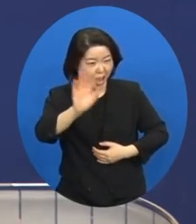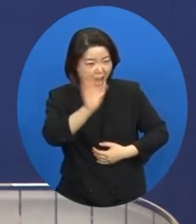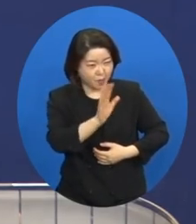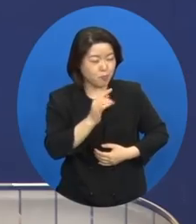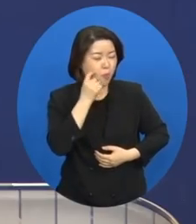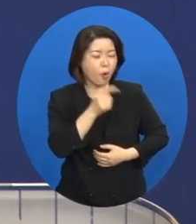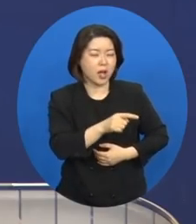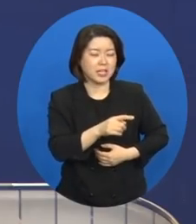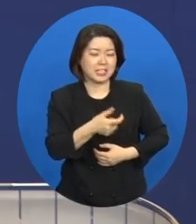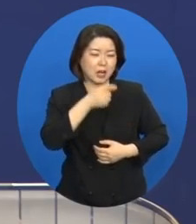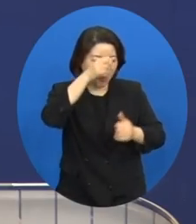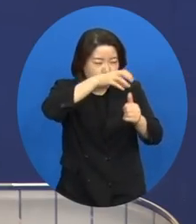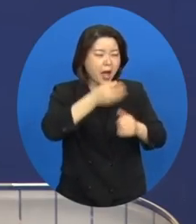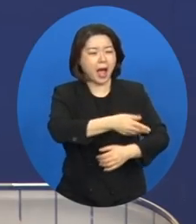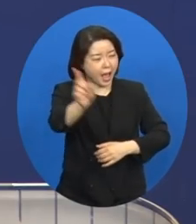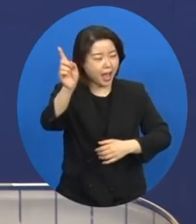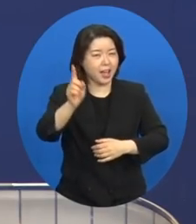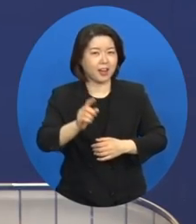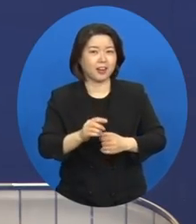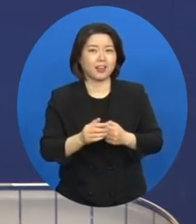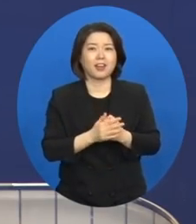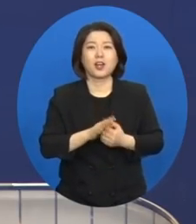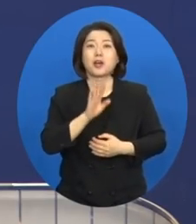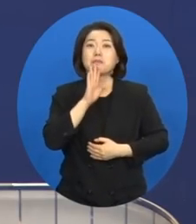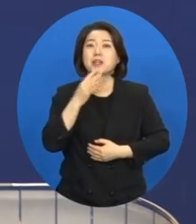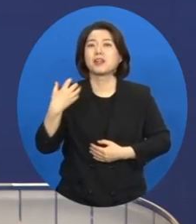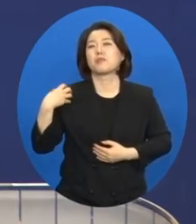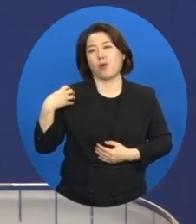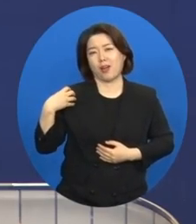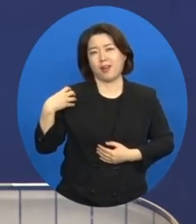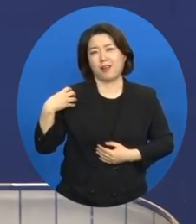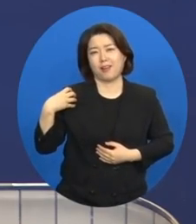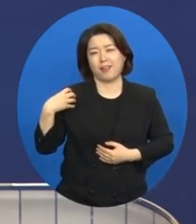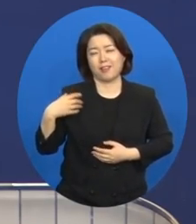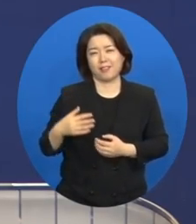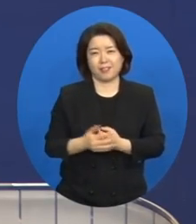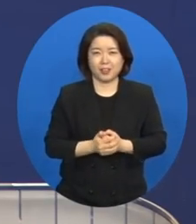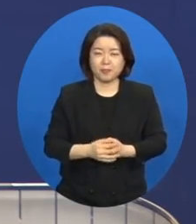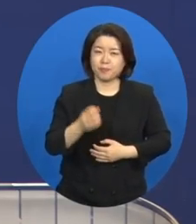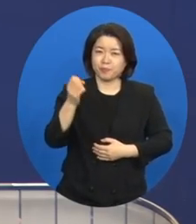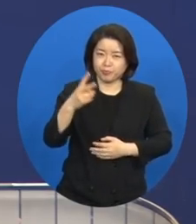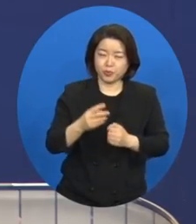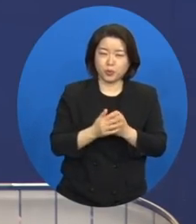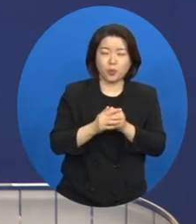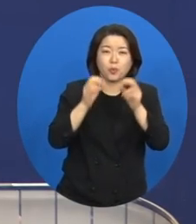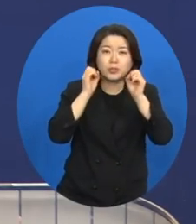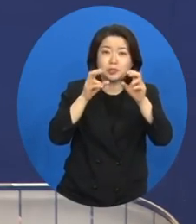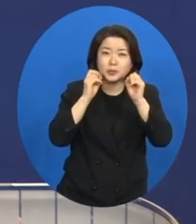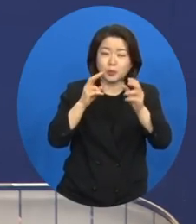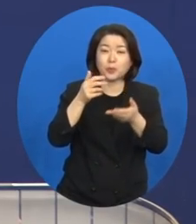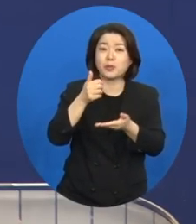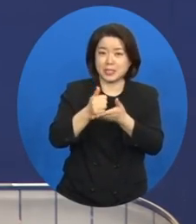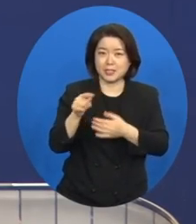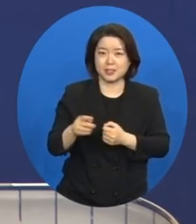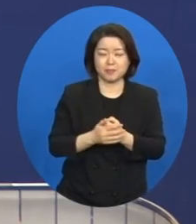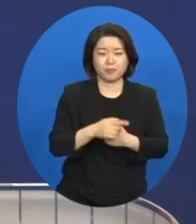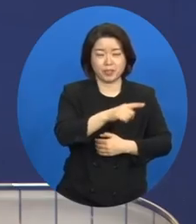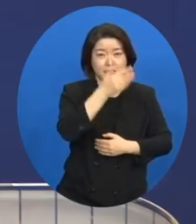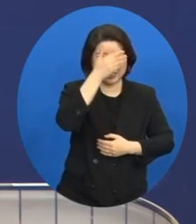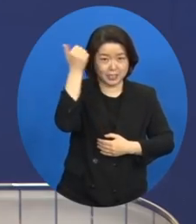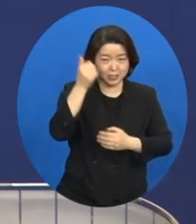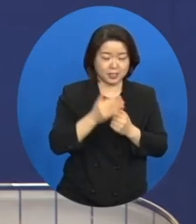너 세례 받아 했던 그 친구가 또 빌립의 역할을 한 것이고, 또한 이 선교사님도 이